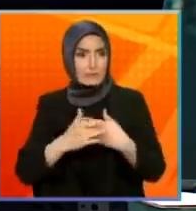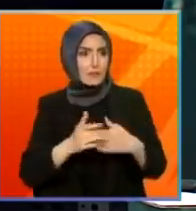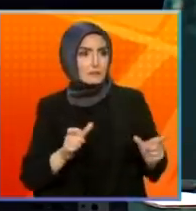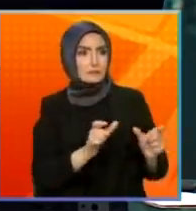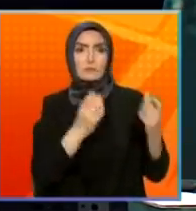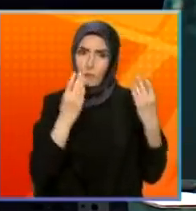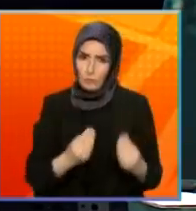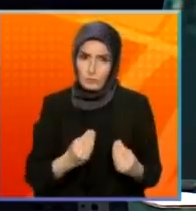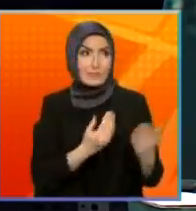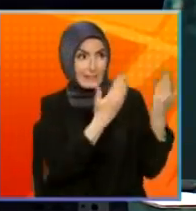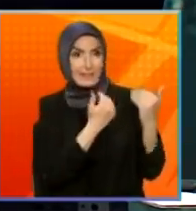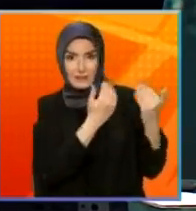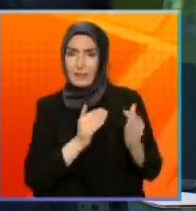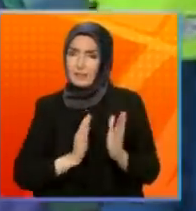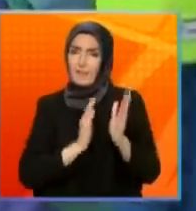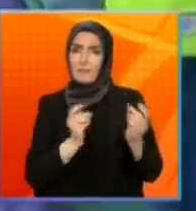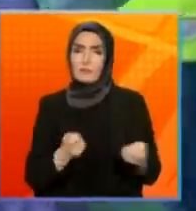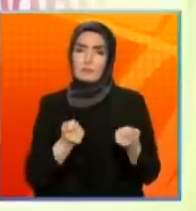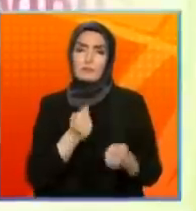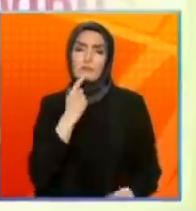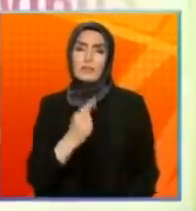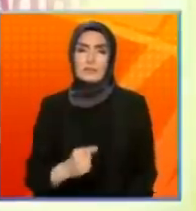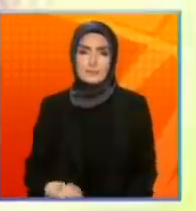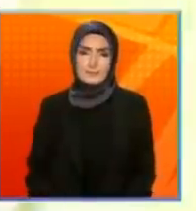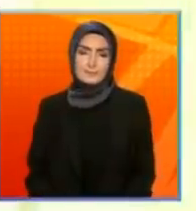da hala sürdüğünü söyledi.